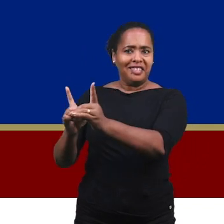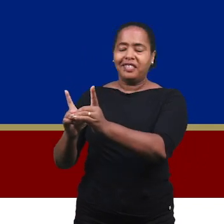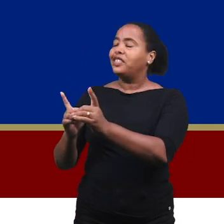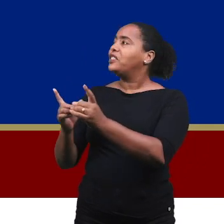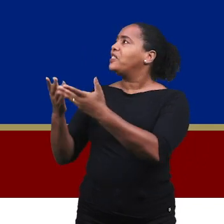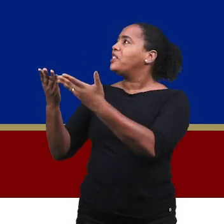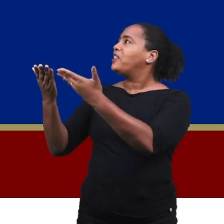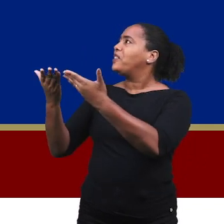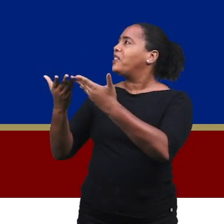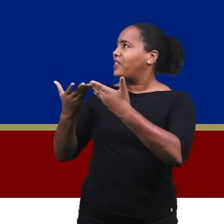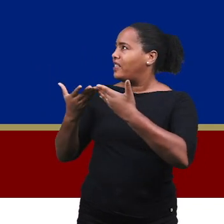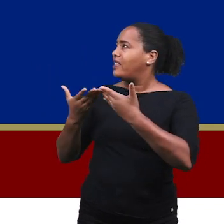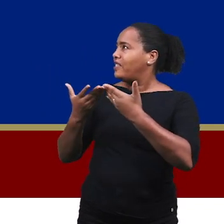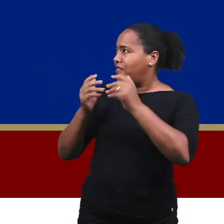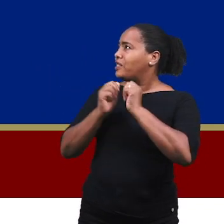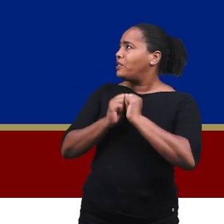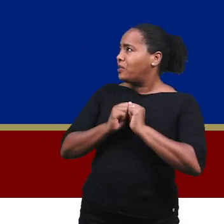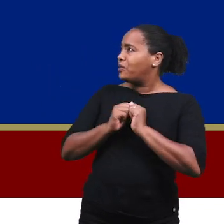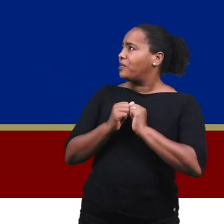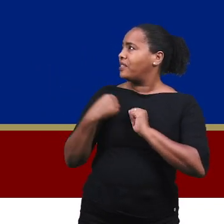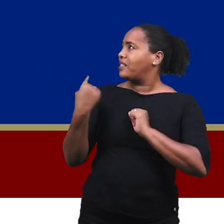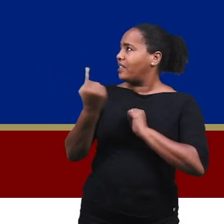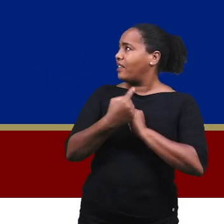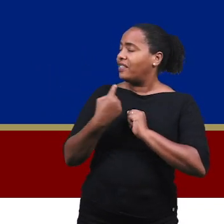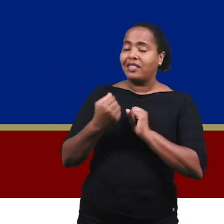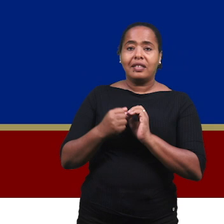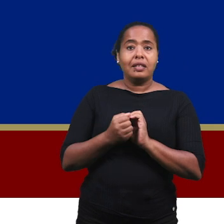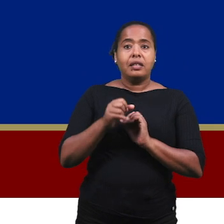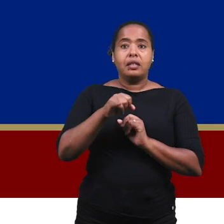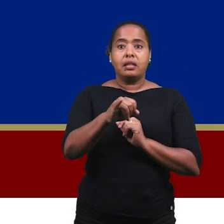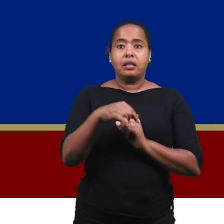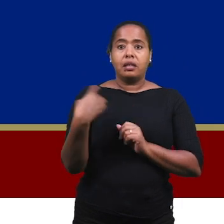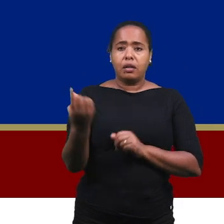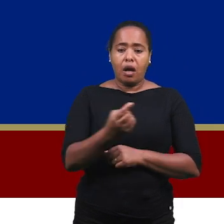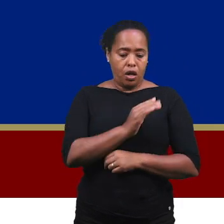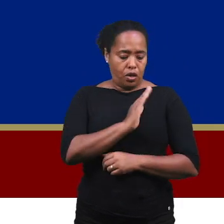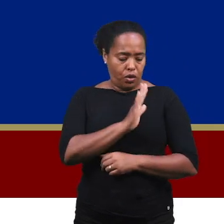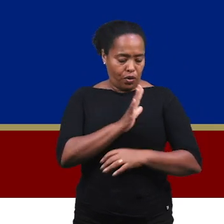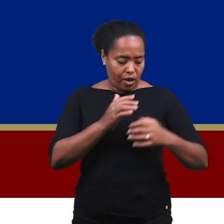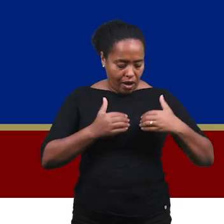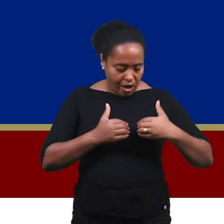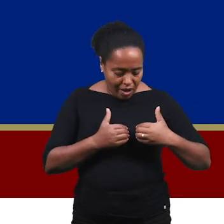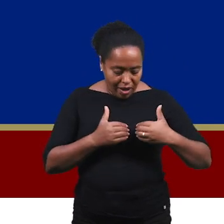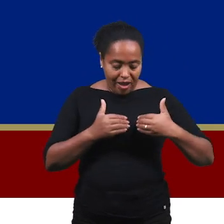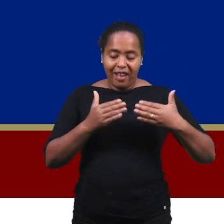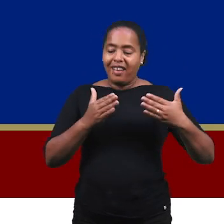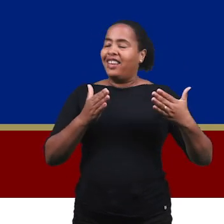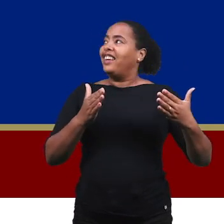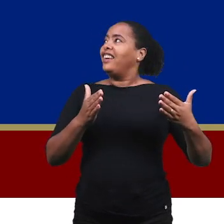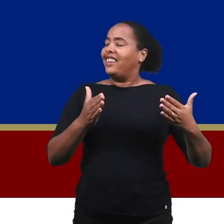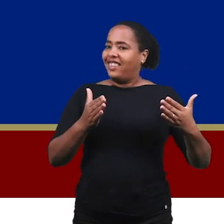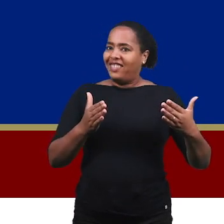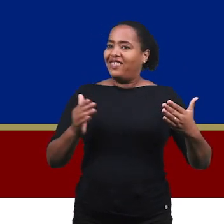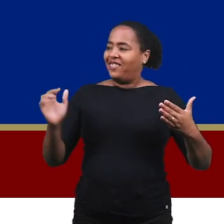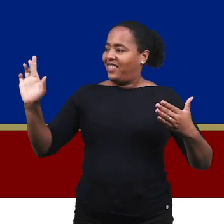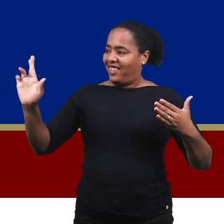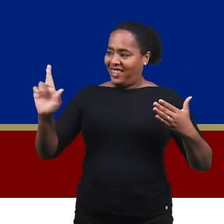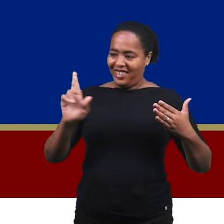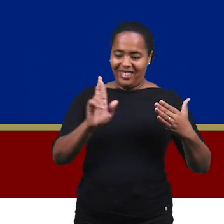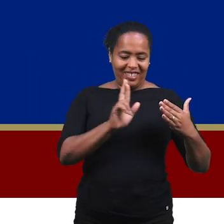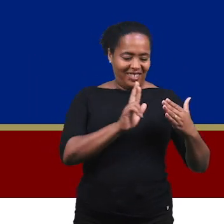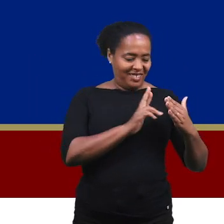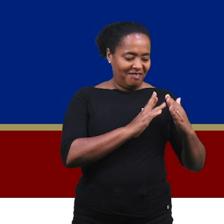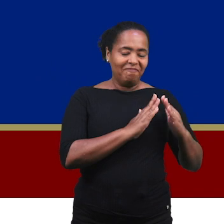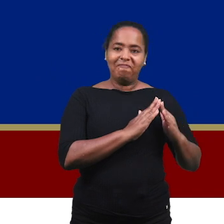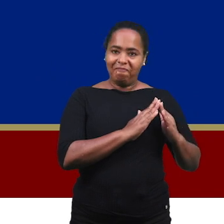самое приглашение, что эти двое учеников сделали Иисус: «Останься с нами». Если мы приглашаем Иисуса с